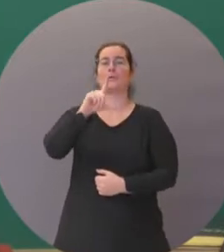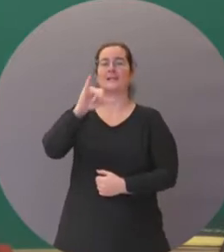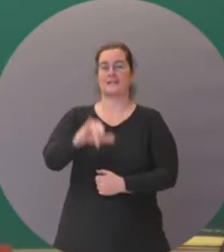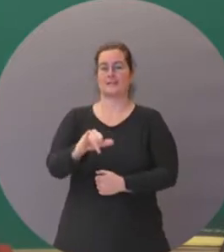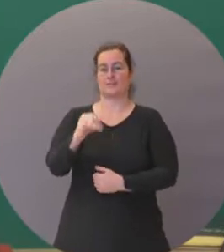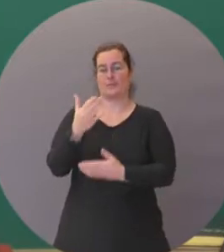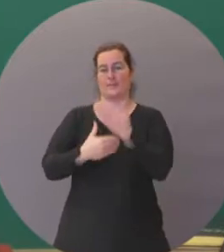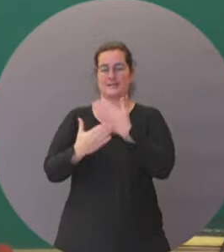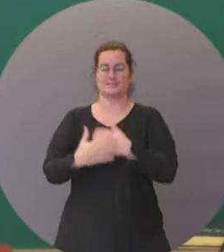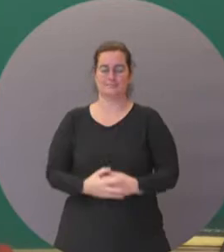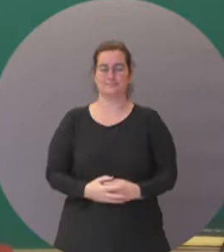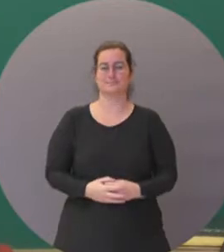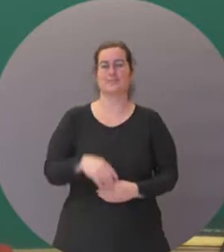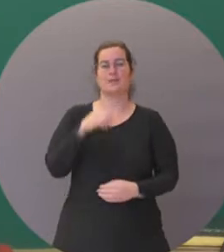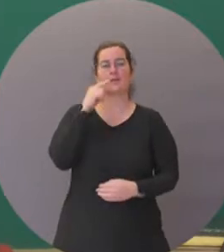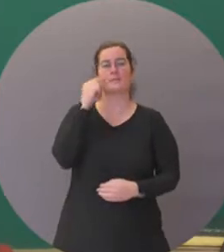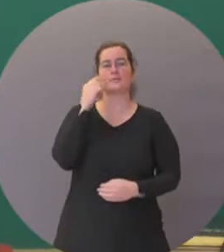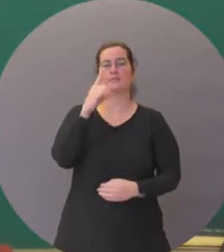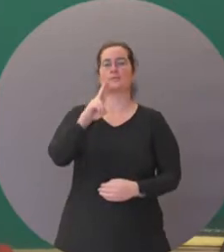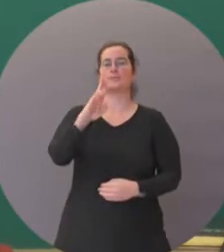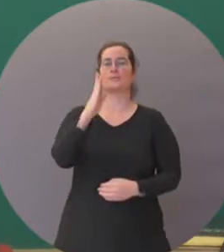monsieur Dubost Géraud